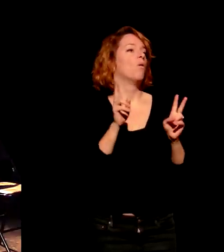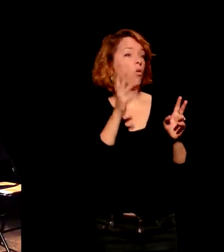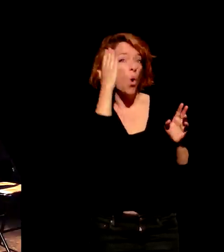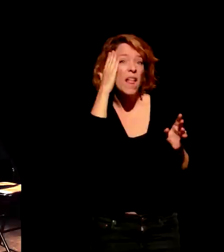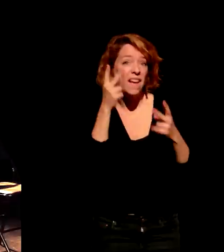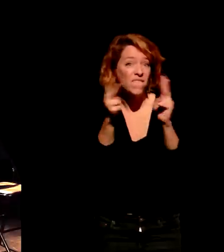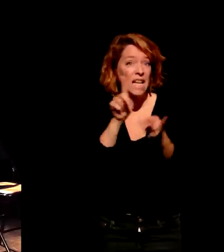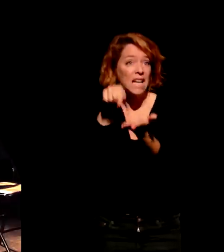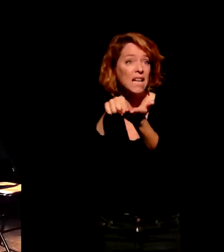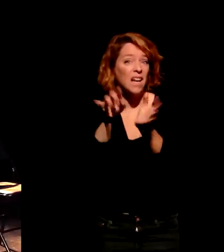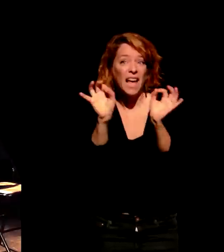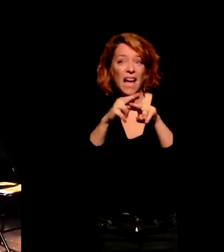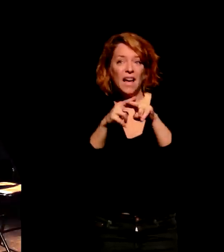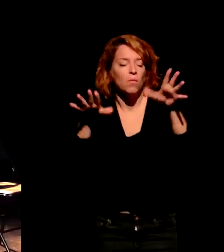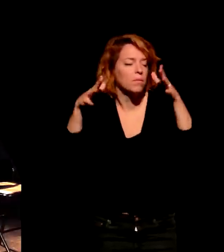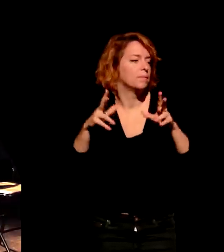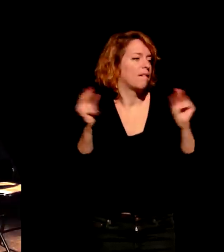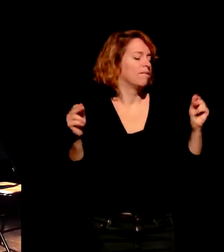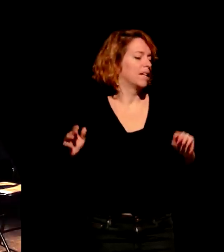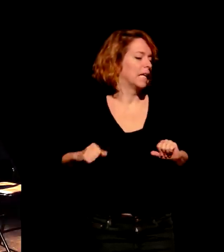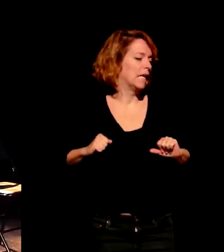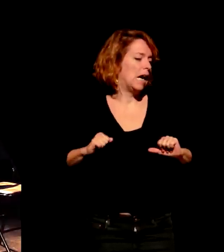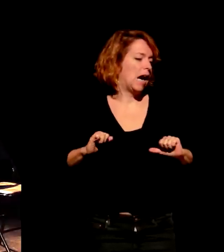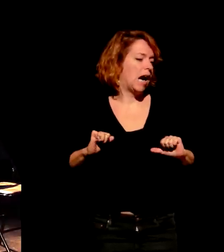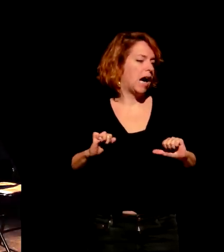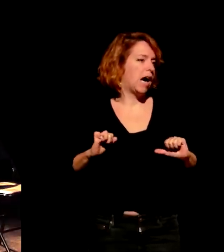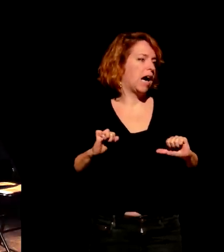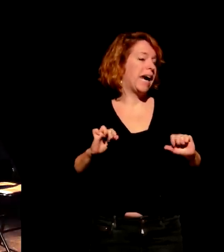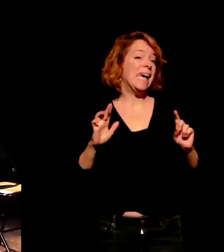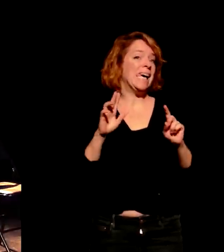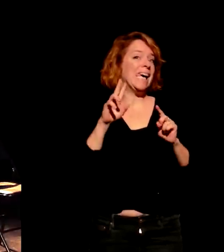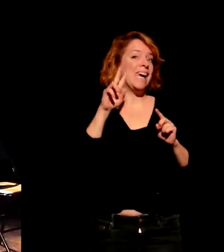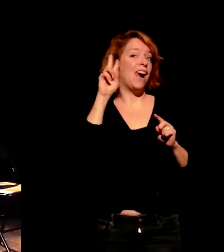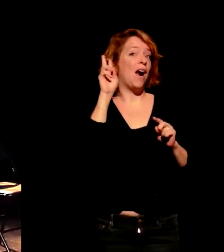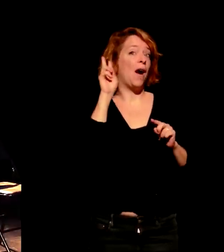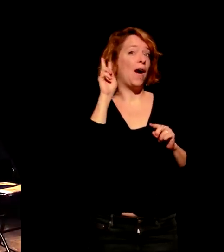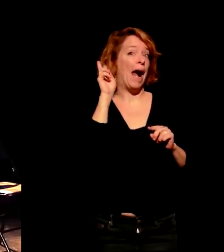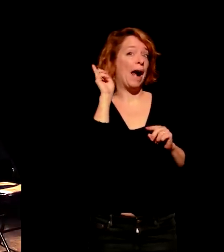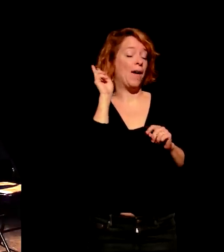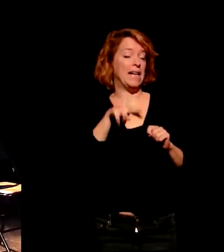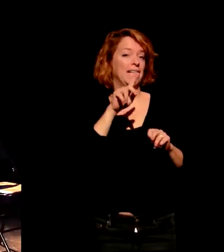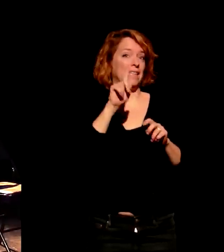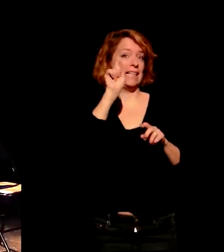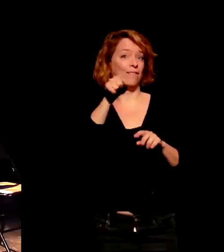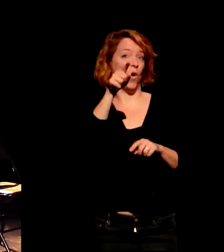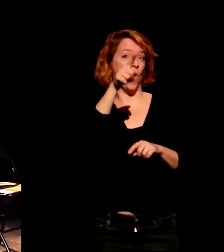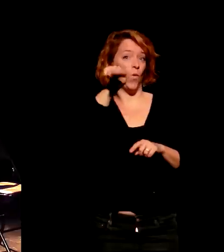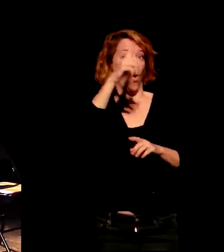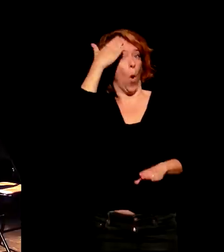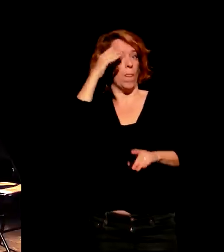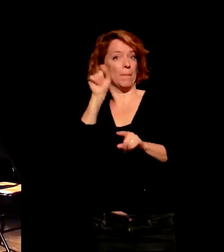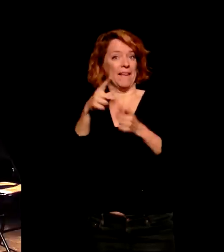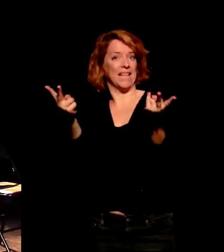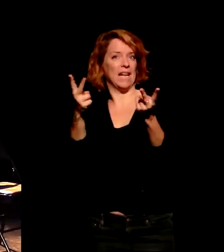Angers? Non, rien, bon, c'est pas grave. Je pense qu'il faut être angevin pour saisir l'effroi que ça a pu me faire. Ben, Angers,